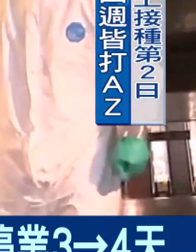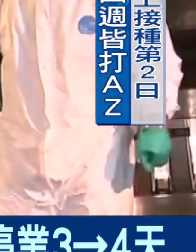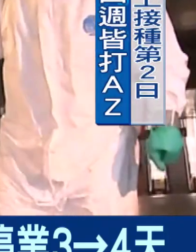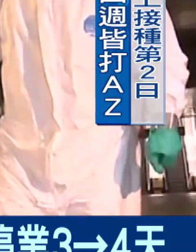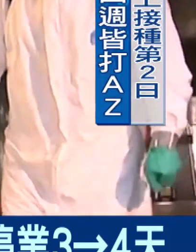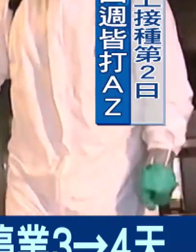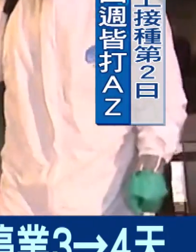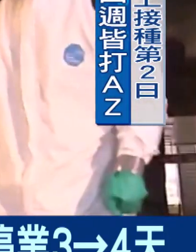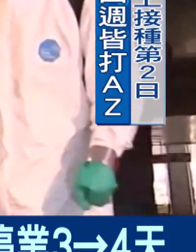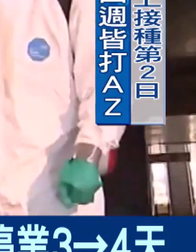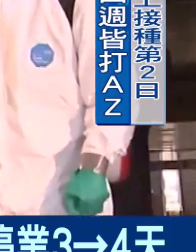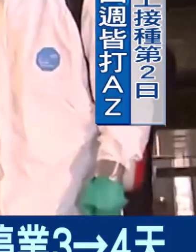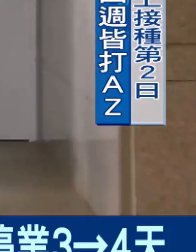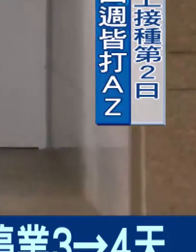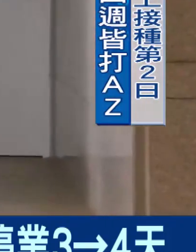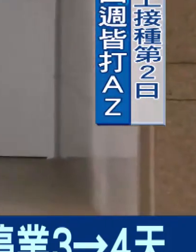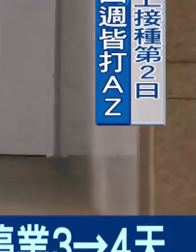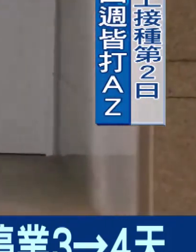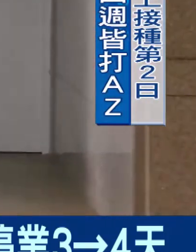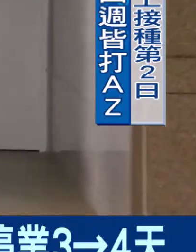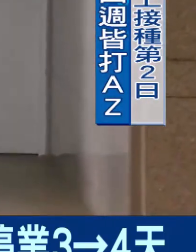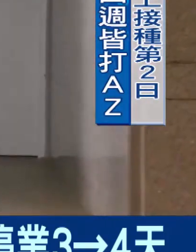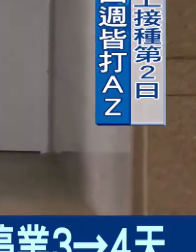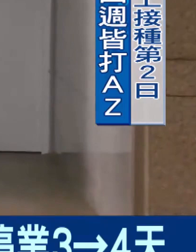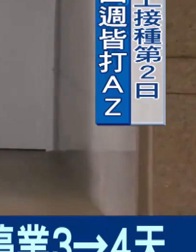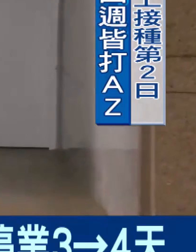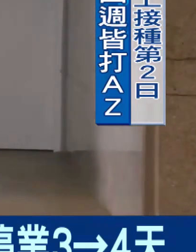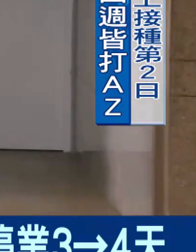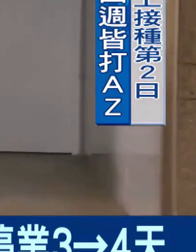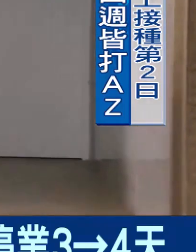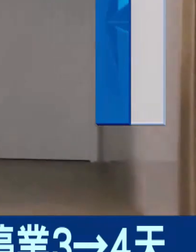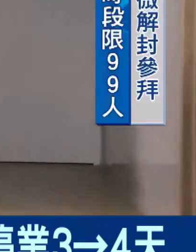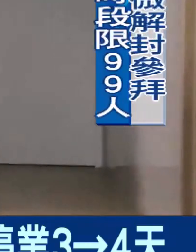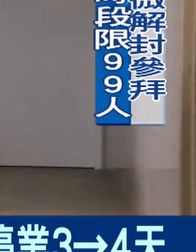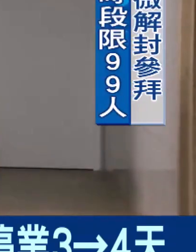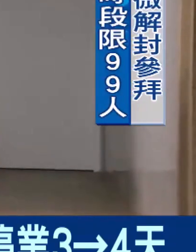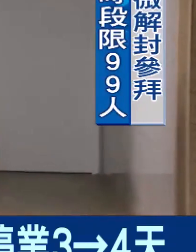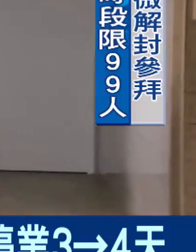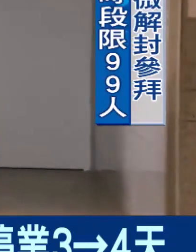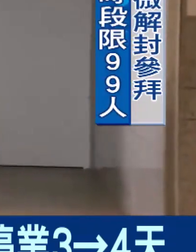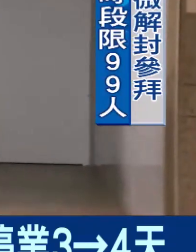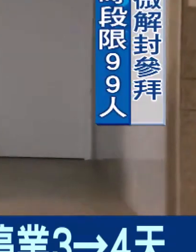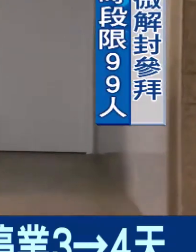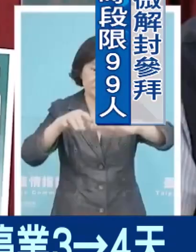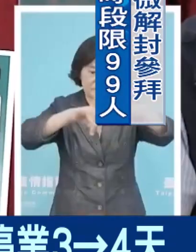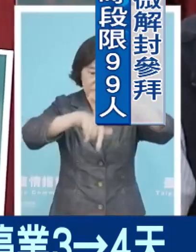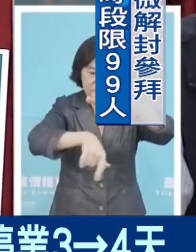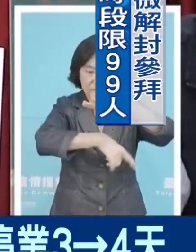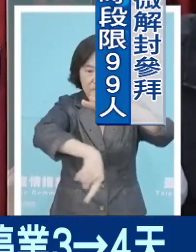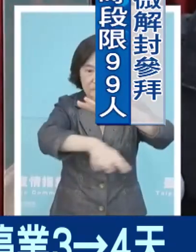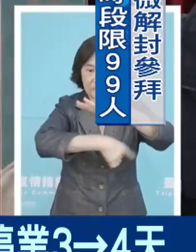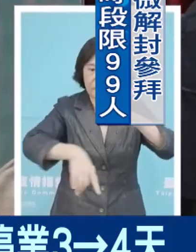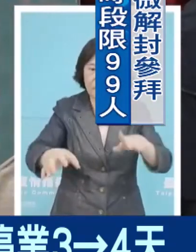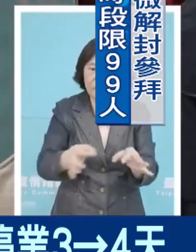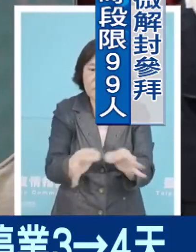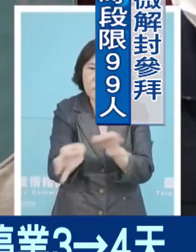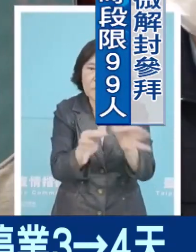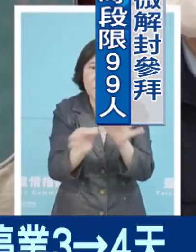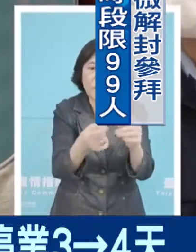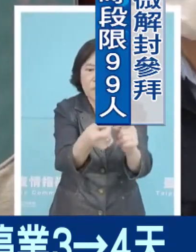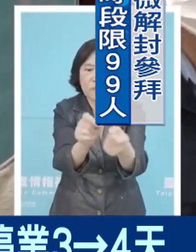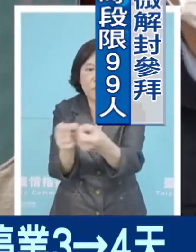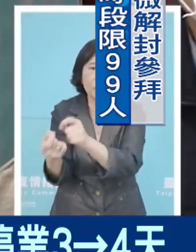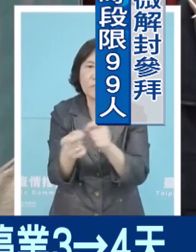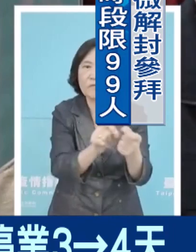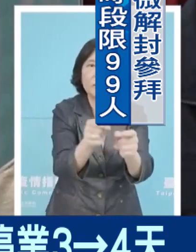员染疫。K 区十五号开始停业，本来三天延长到四天，十九号才会恢复营业。 临近的区块，然后